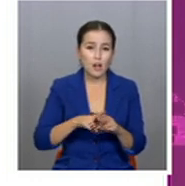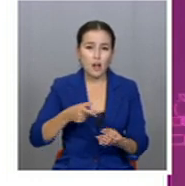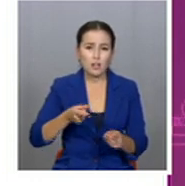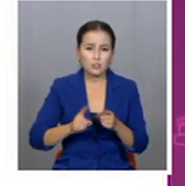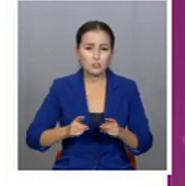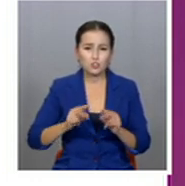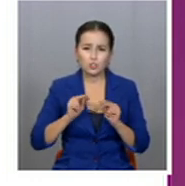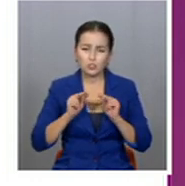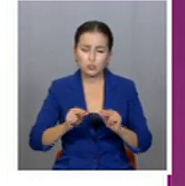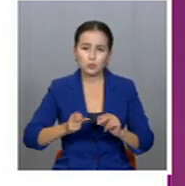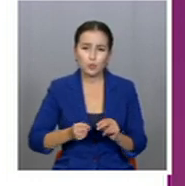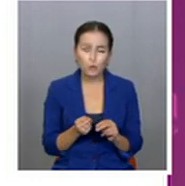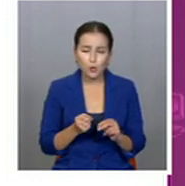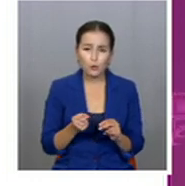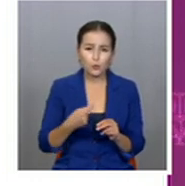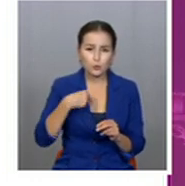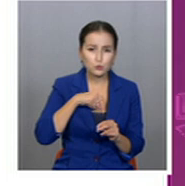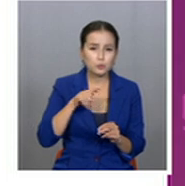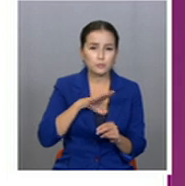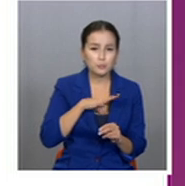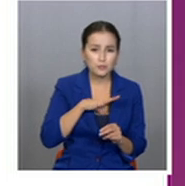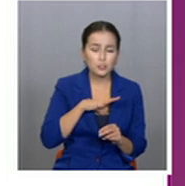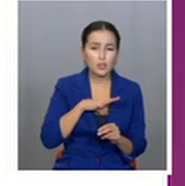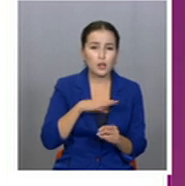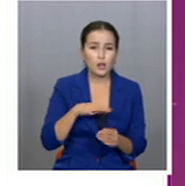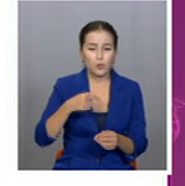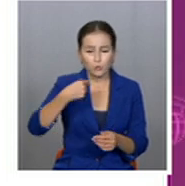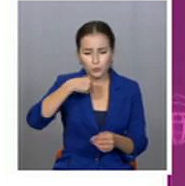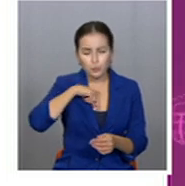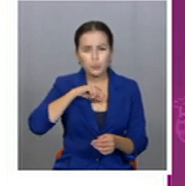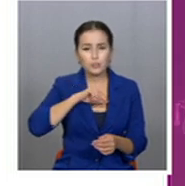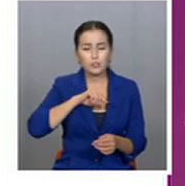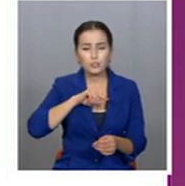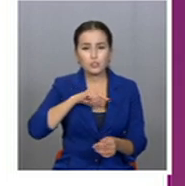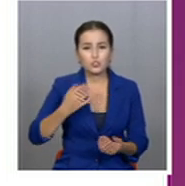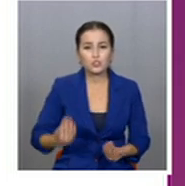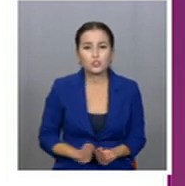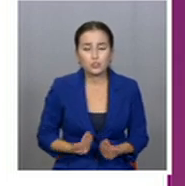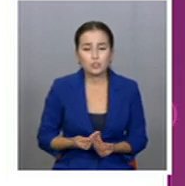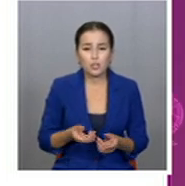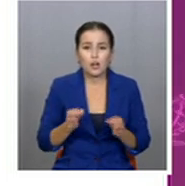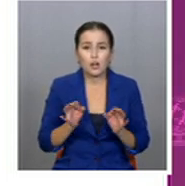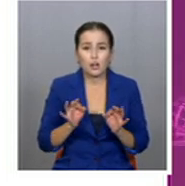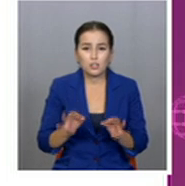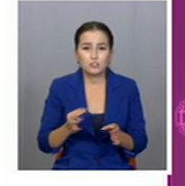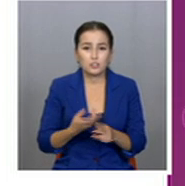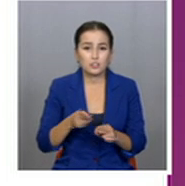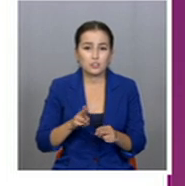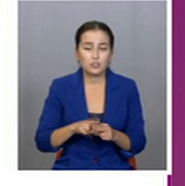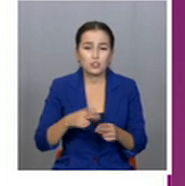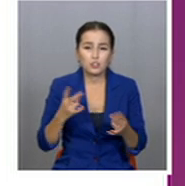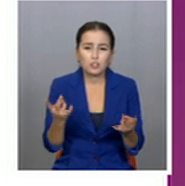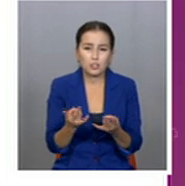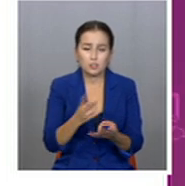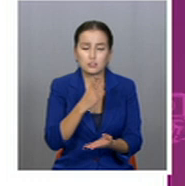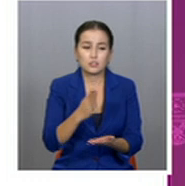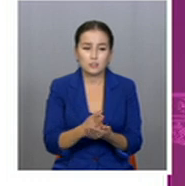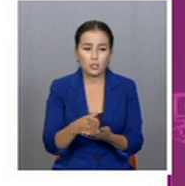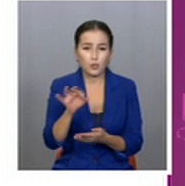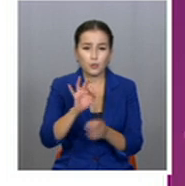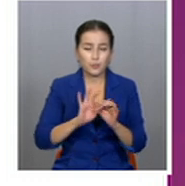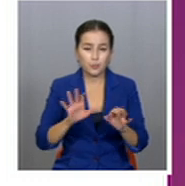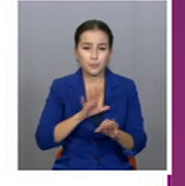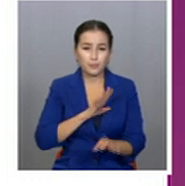адами құндылықтар әлеуметтік және рухани өмірдің қажеттілігінен туындаған. Ақын